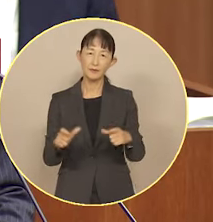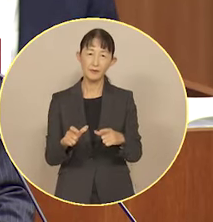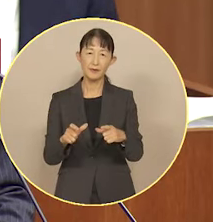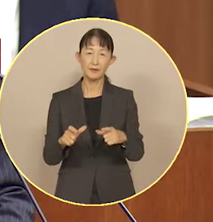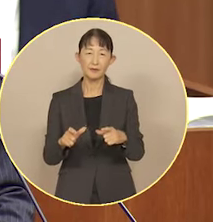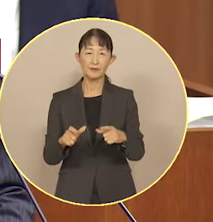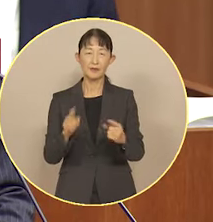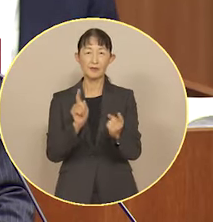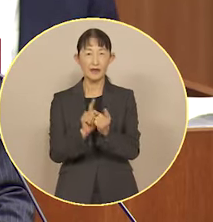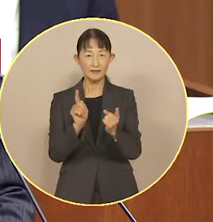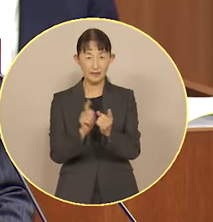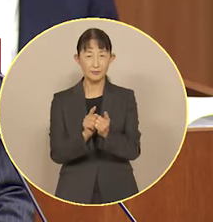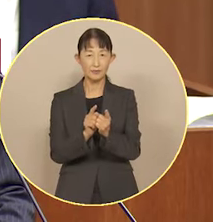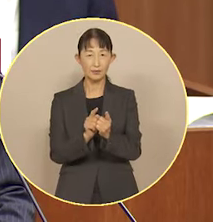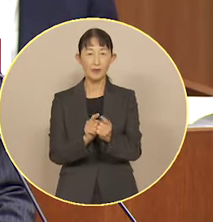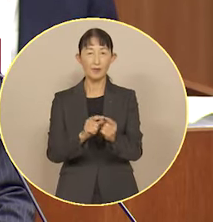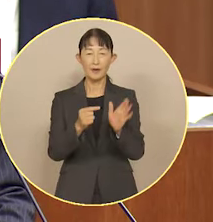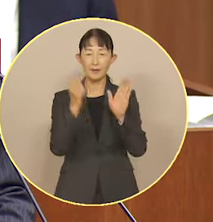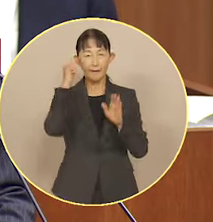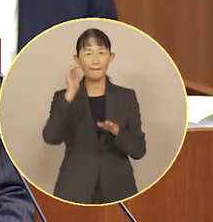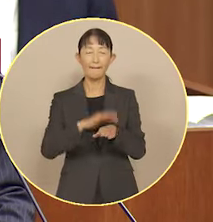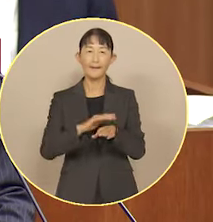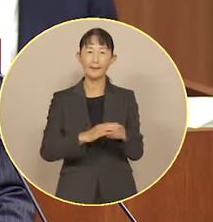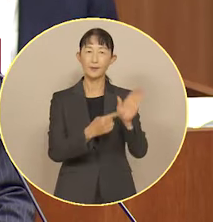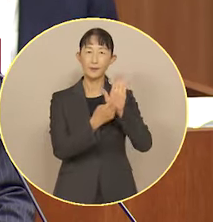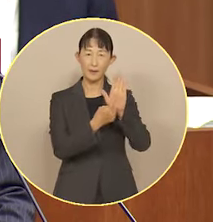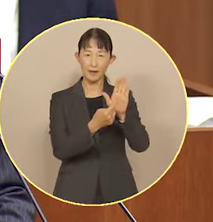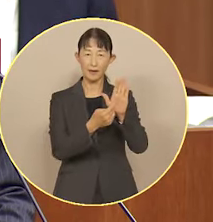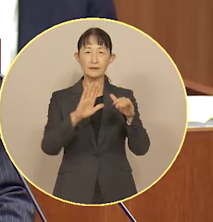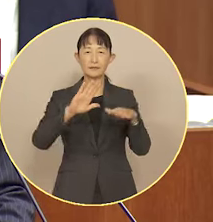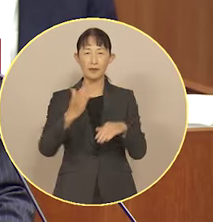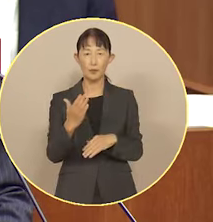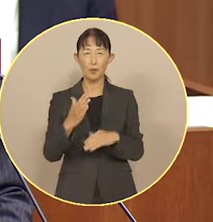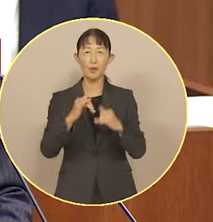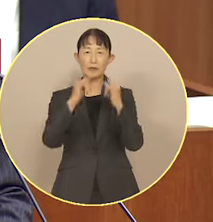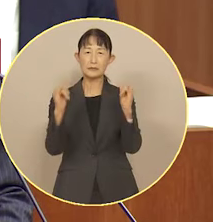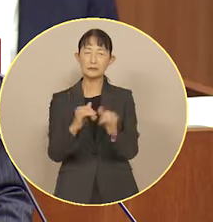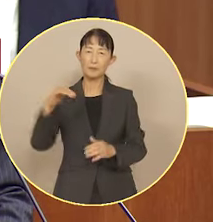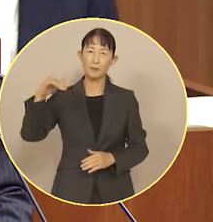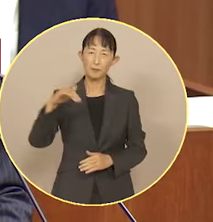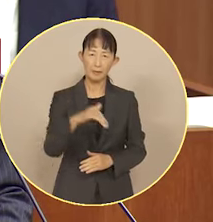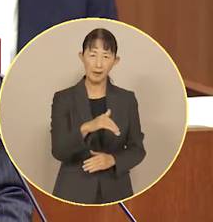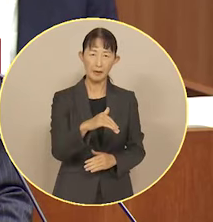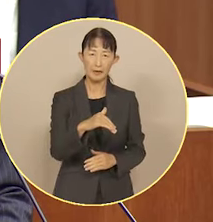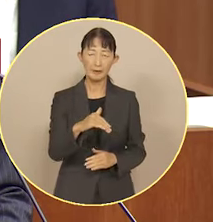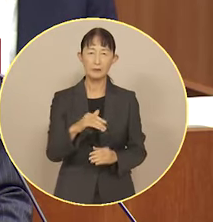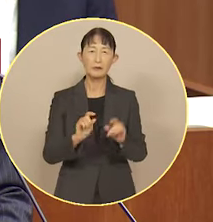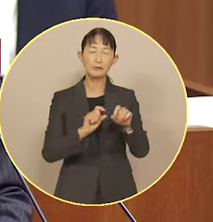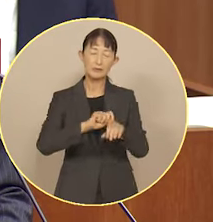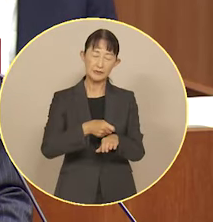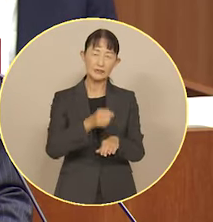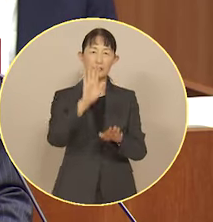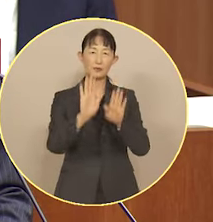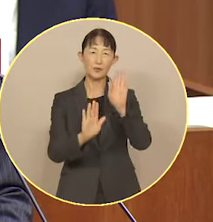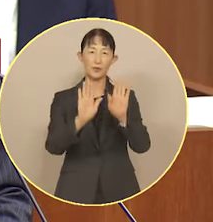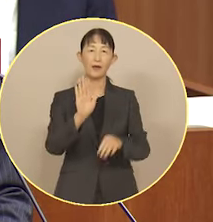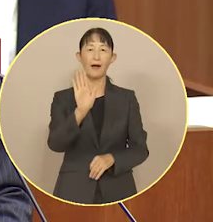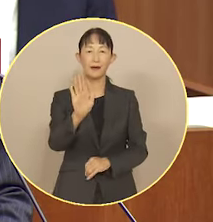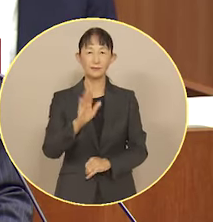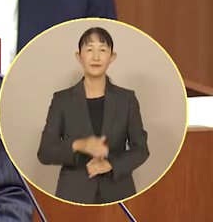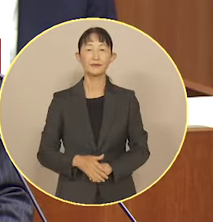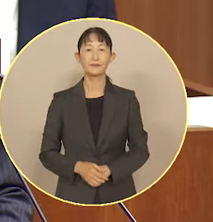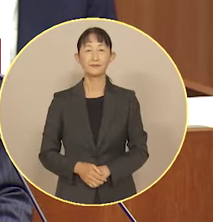推進につなげる考えを明らかにしたものの人口減少に歯止めがかからない厳しい実態に直面して